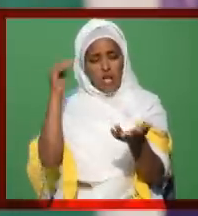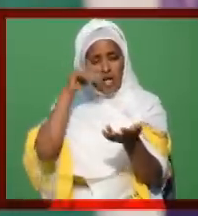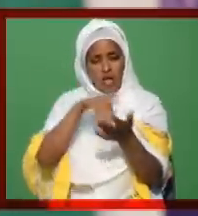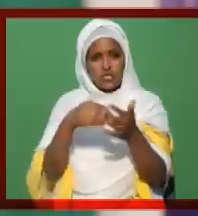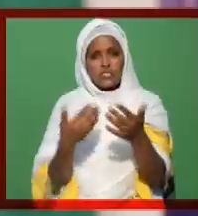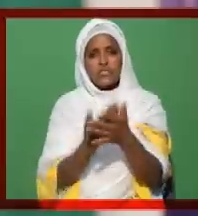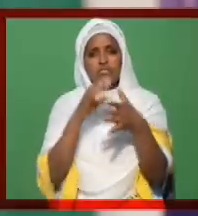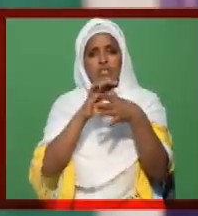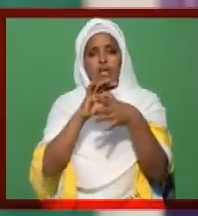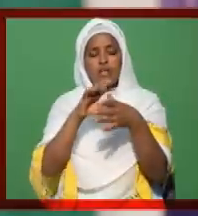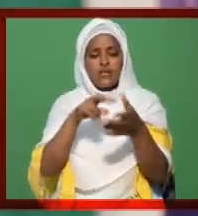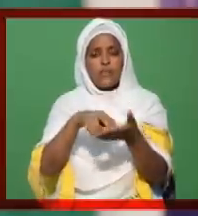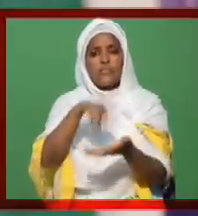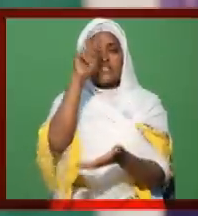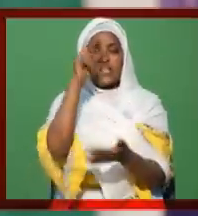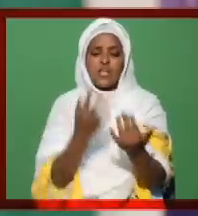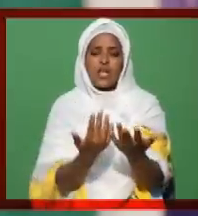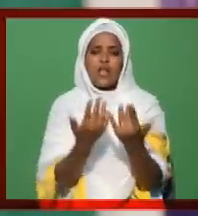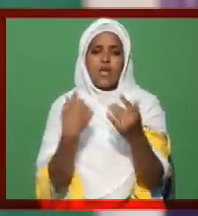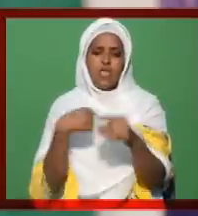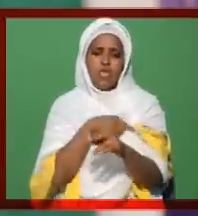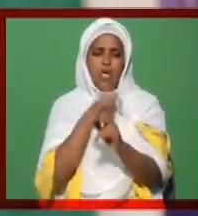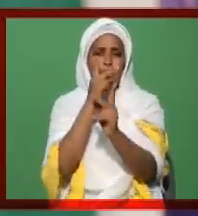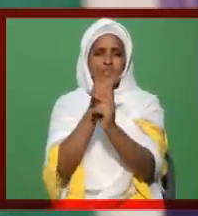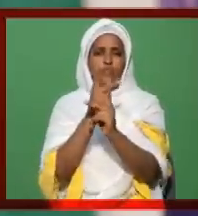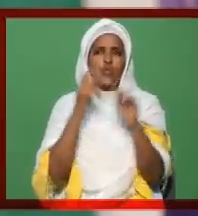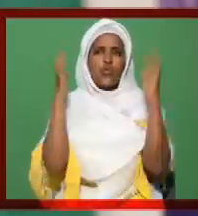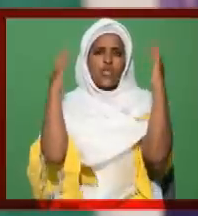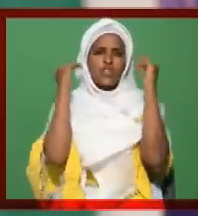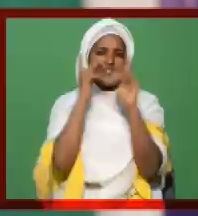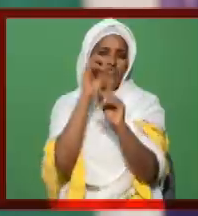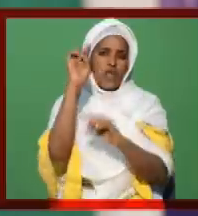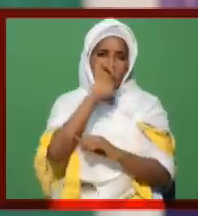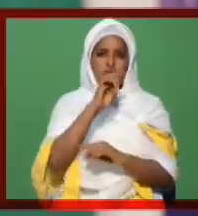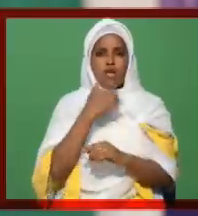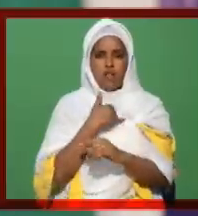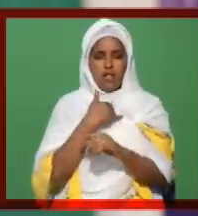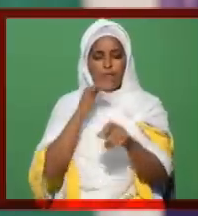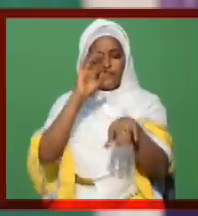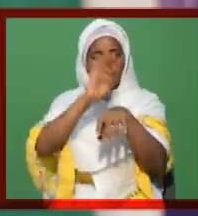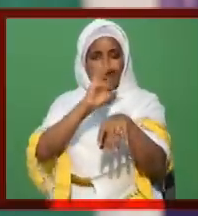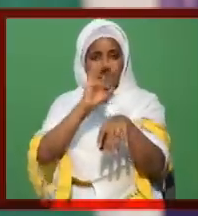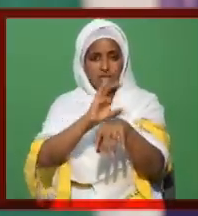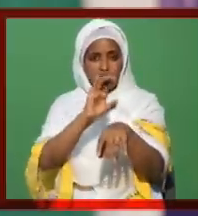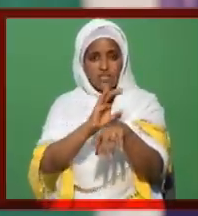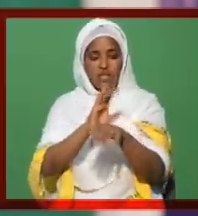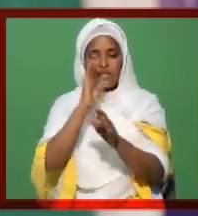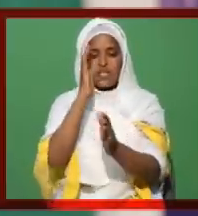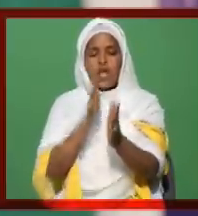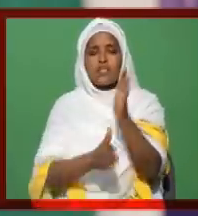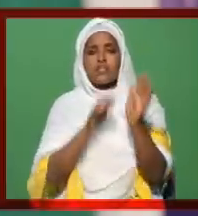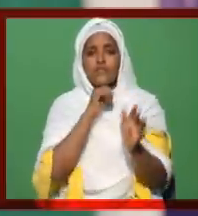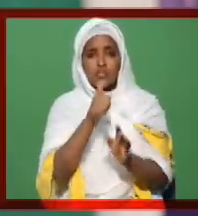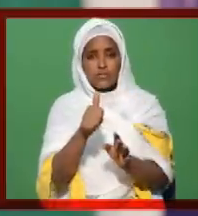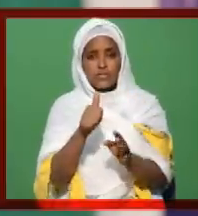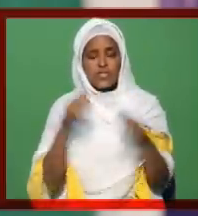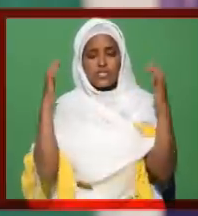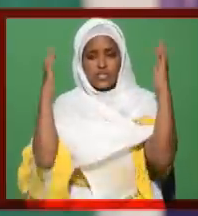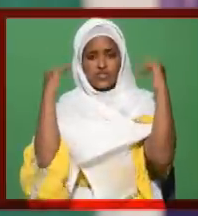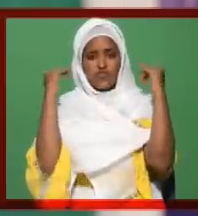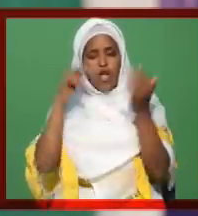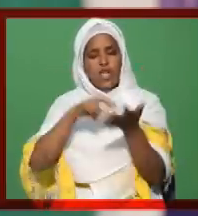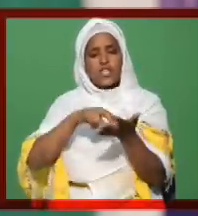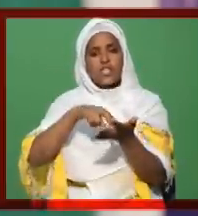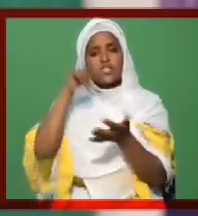ለመነሳት ገና የምንጠብቀው የተስፋ ቀን አለ። የቤተ ክርስቲያን ያልተፈጸመላት ተስፋ ትንሣኤ ዘጉባኤ